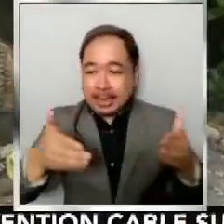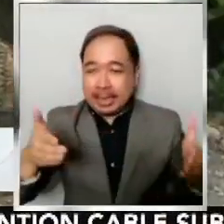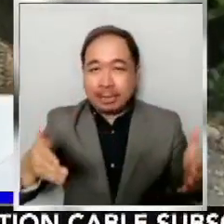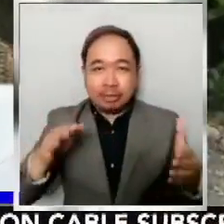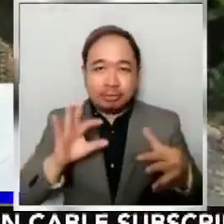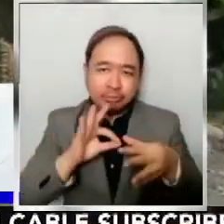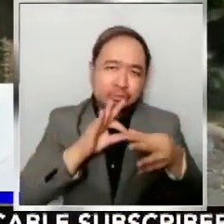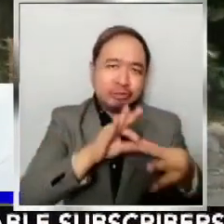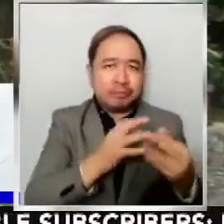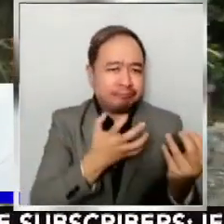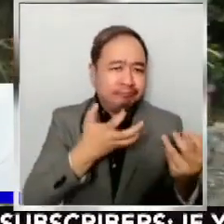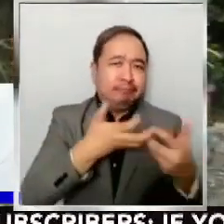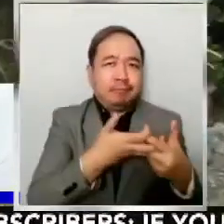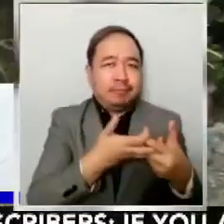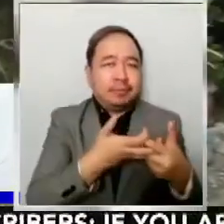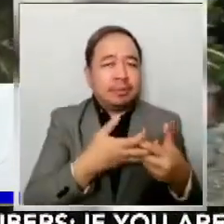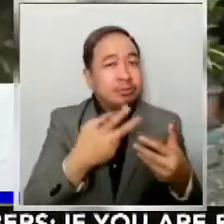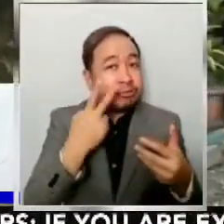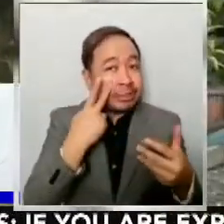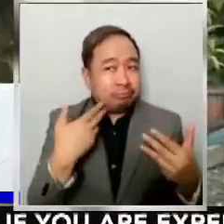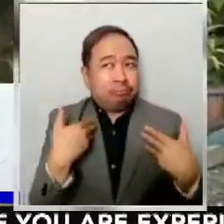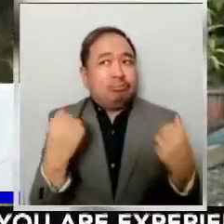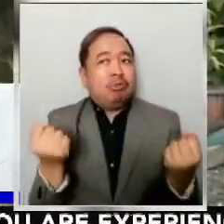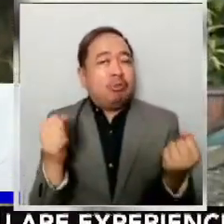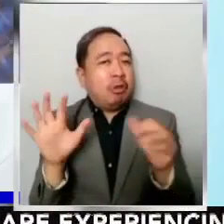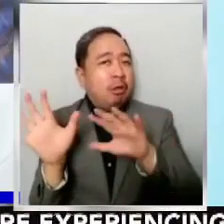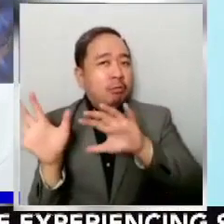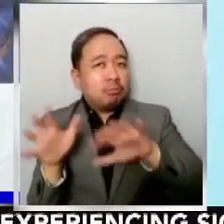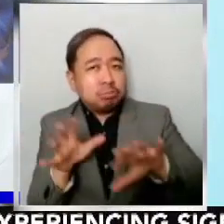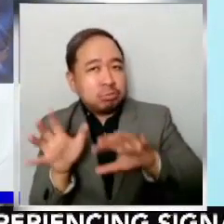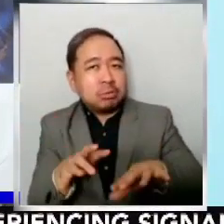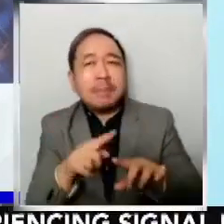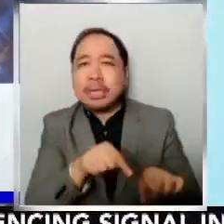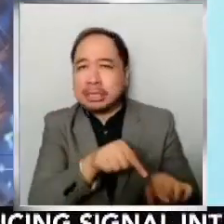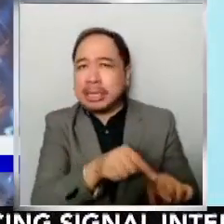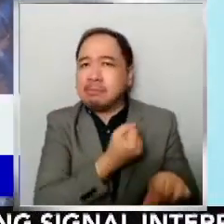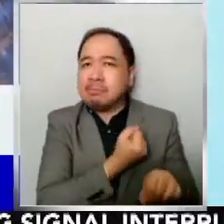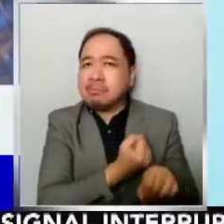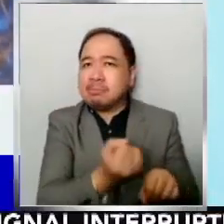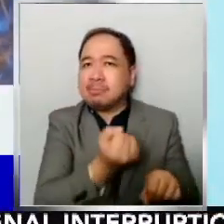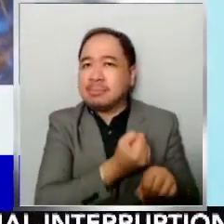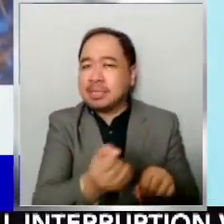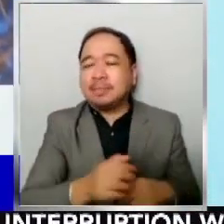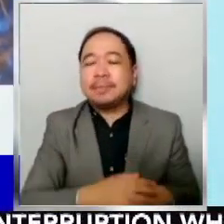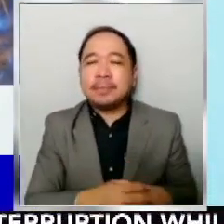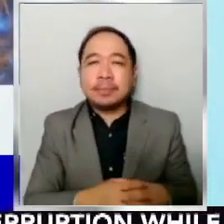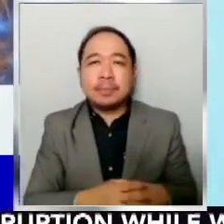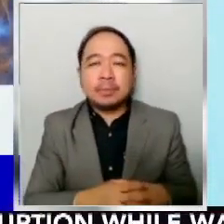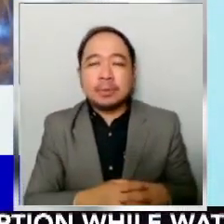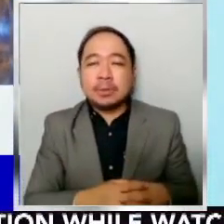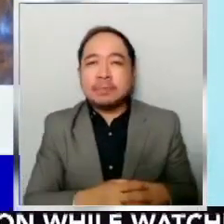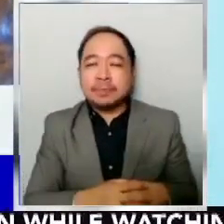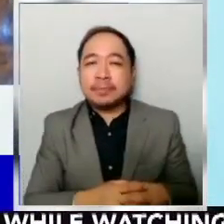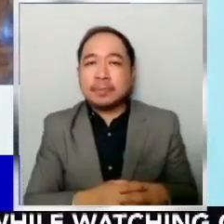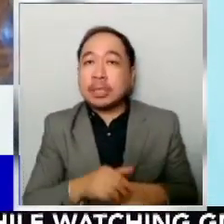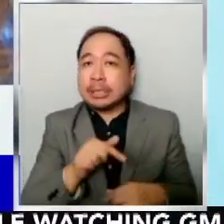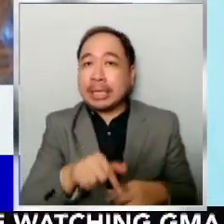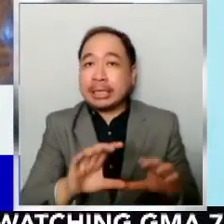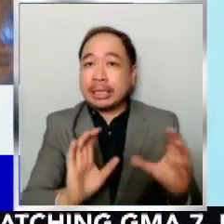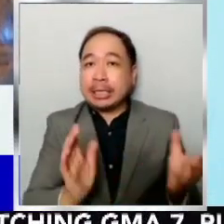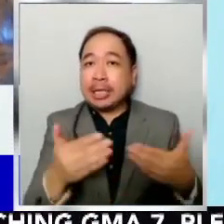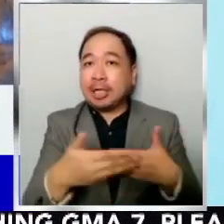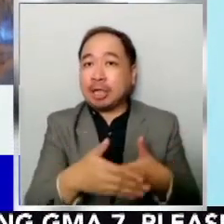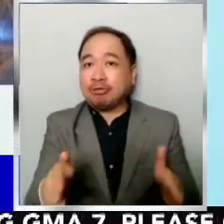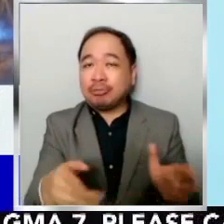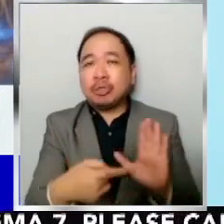kahit gano'ng kalakas ang bagyo, ay hindi siya liliparin ng hangin. Testamento ito sa commitment ng GMA